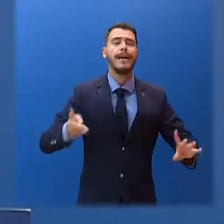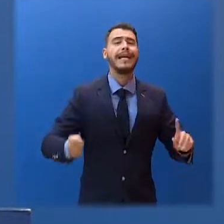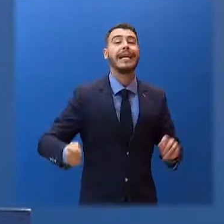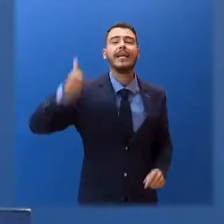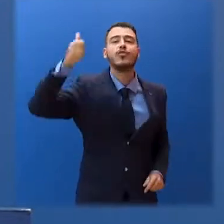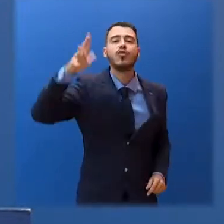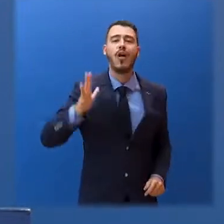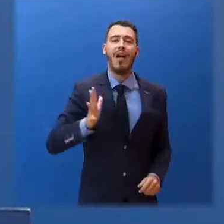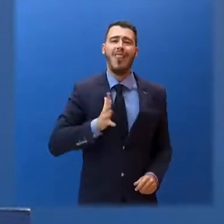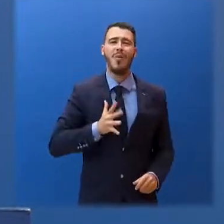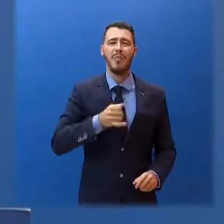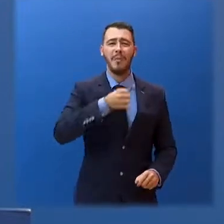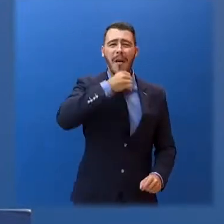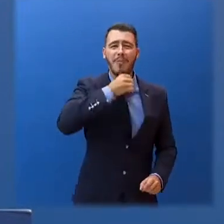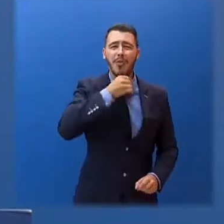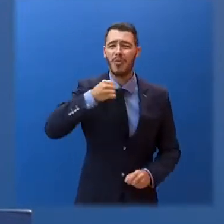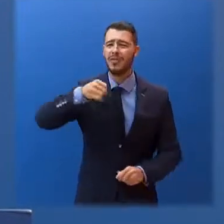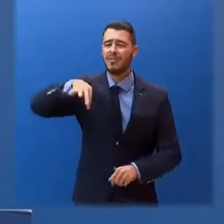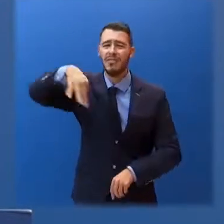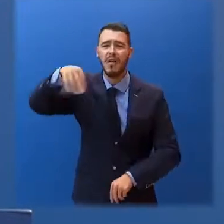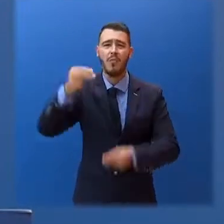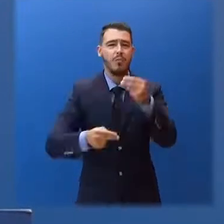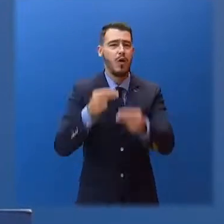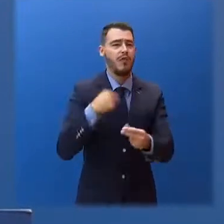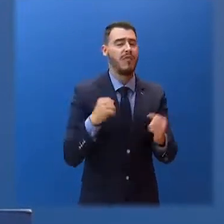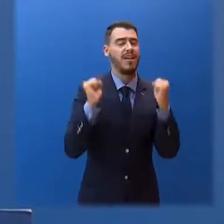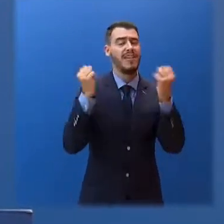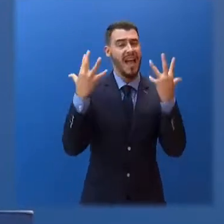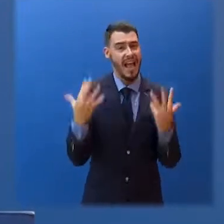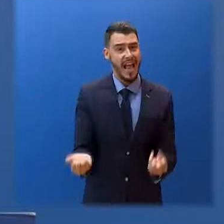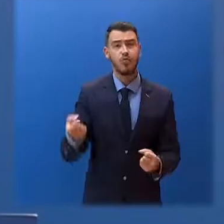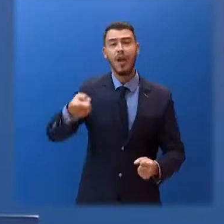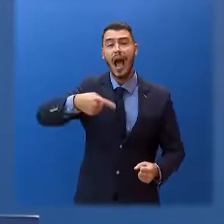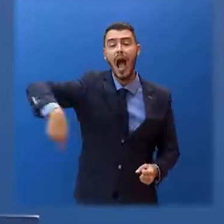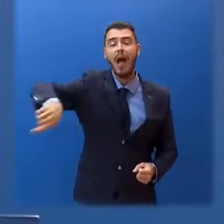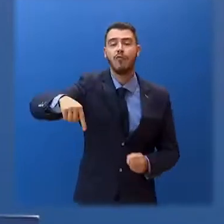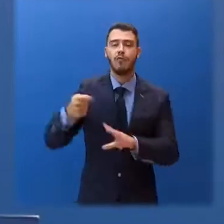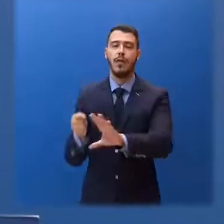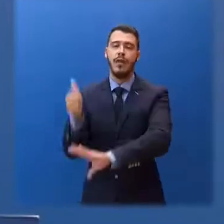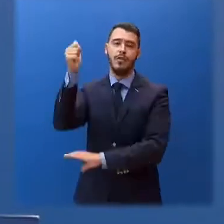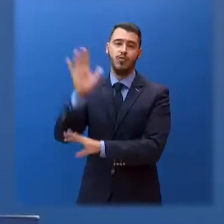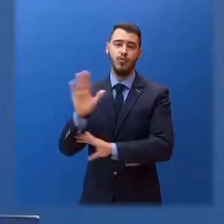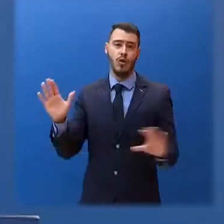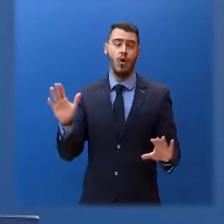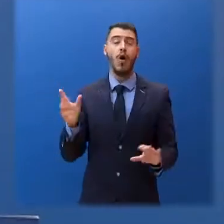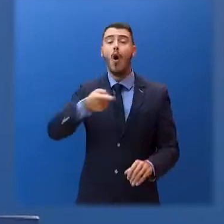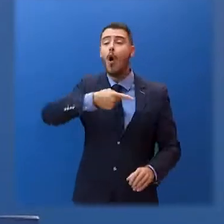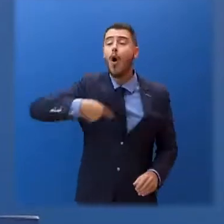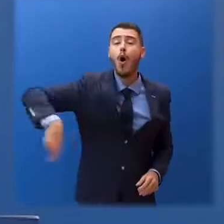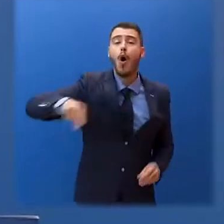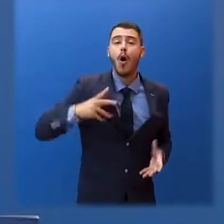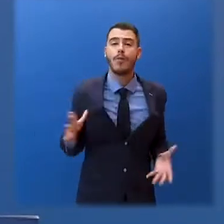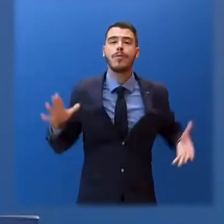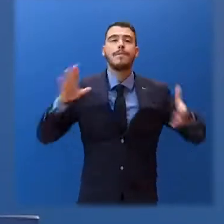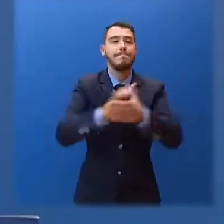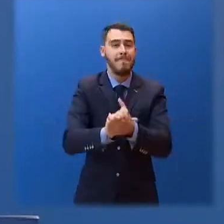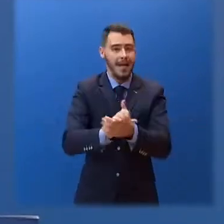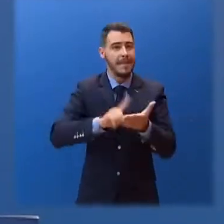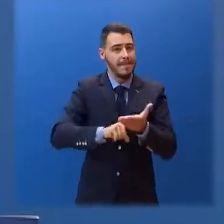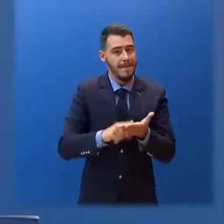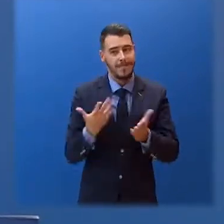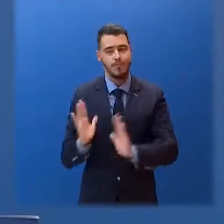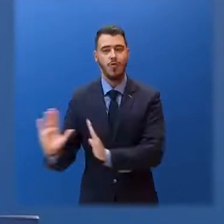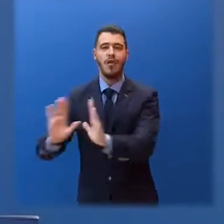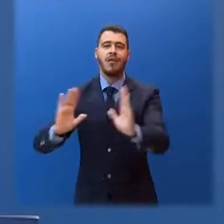ευάλωτα. Δεν πρέπει να το επιτρέψουμε. Και όλοι μαζί δεν θα το κάνουμε. Σε ό,τι αφορά την